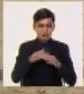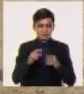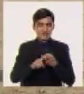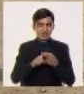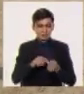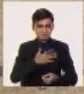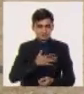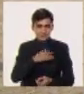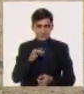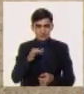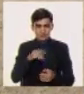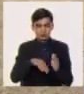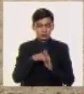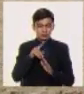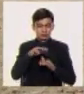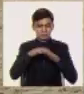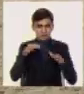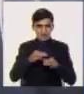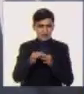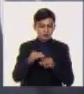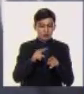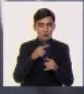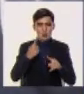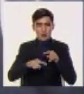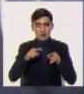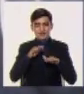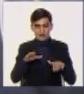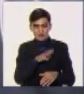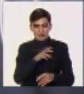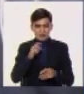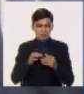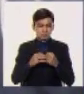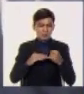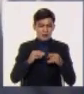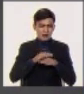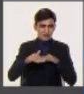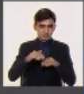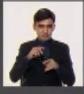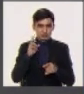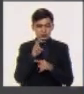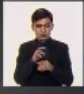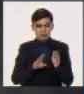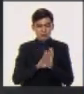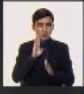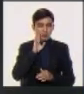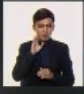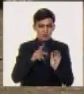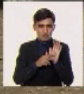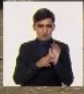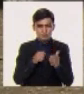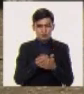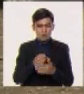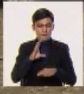на них лучше ловит интернет другие дети уходят в степь где проводят целые дни с 8 утра до позднего вечера